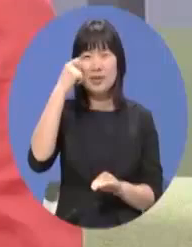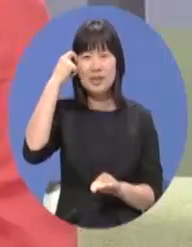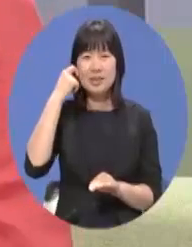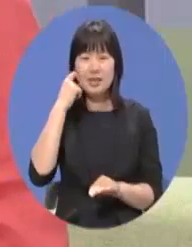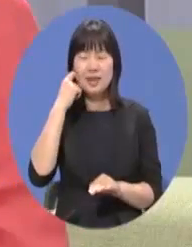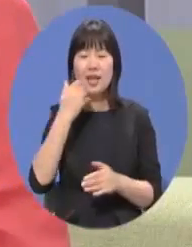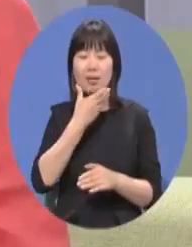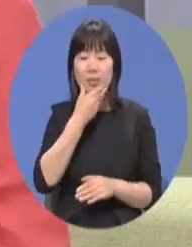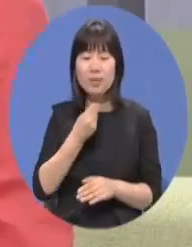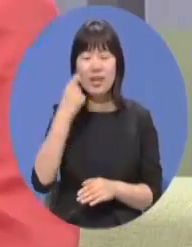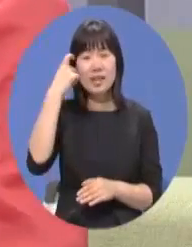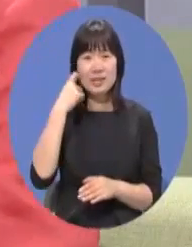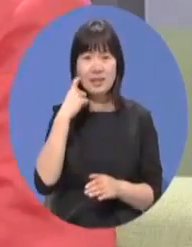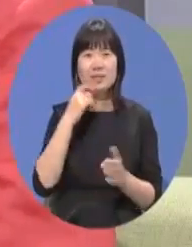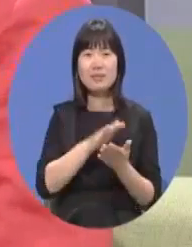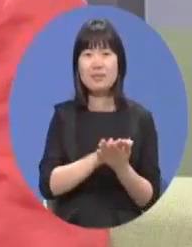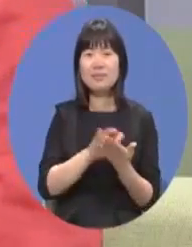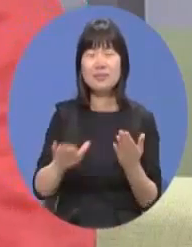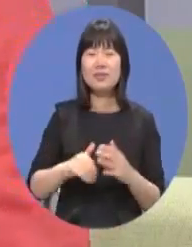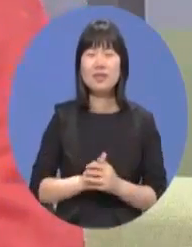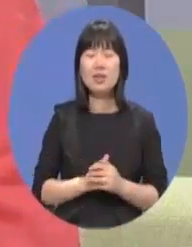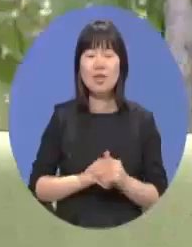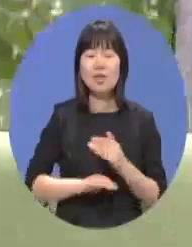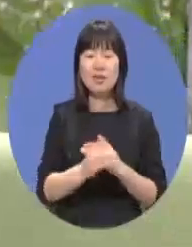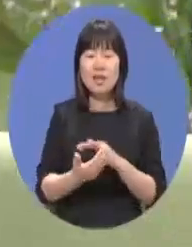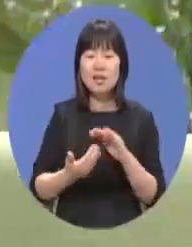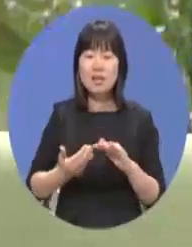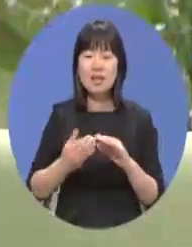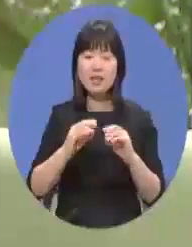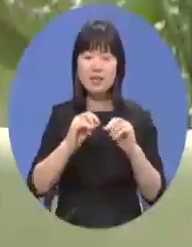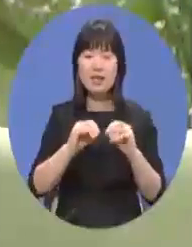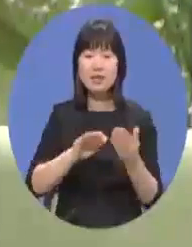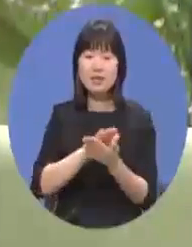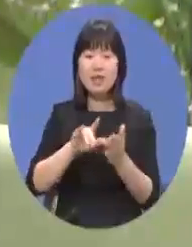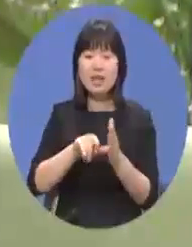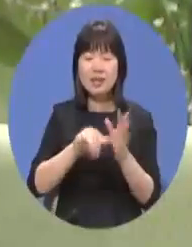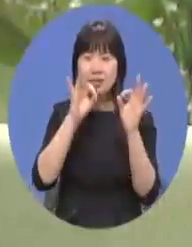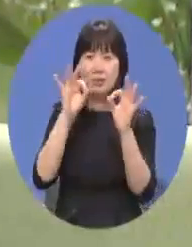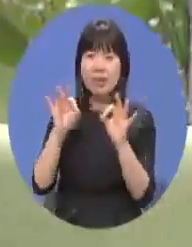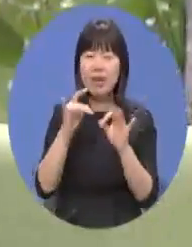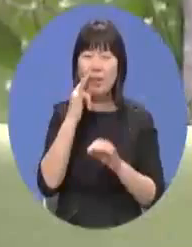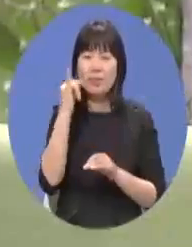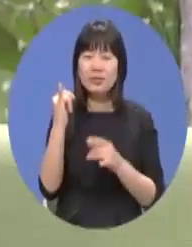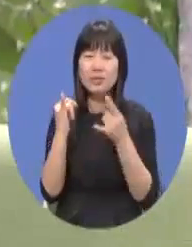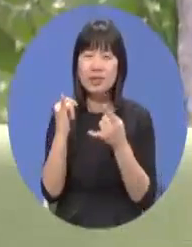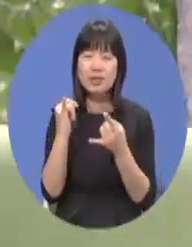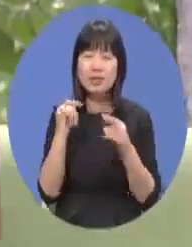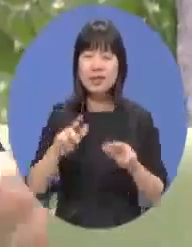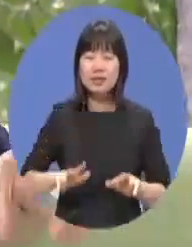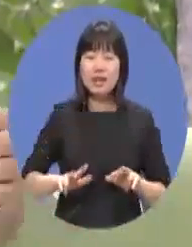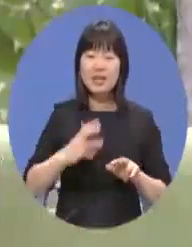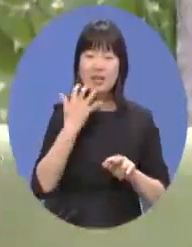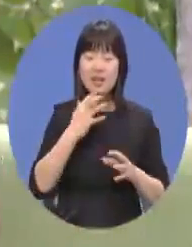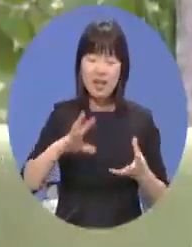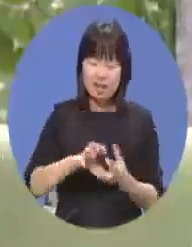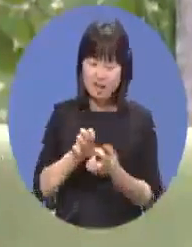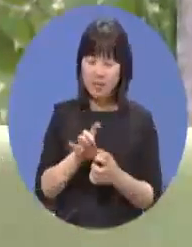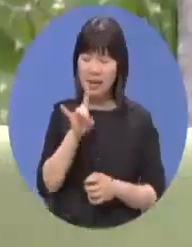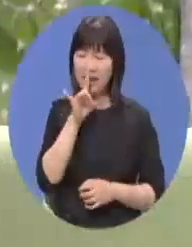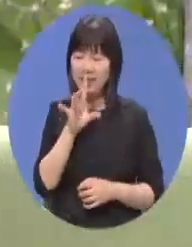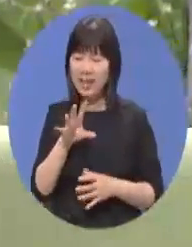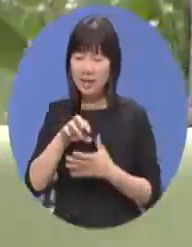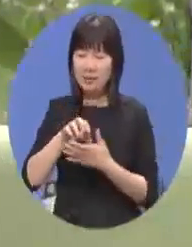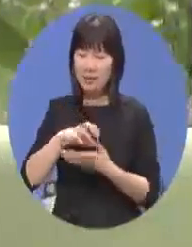느낌, 행복해집니다. 그렇군요. 우리가 근데 아까 그 차흙 놀이 할때 보니까요, 선생님. 어머니께서 이제 이거 색깔 섞으면 안 돼! 막